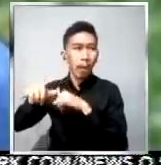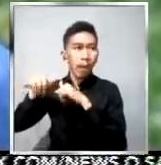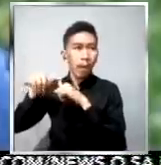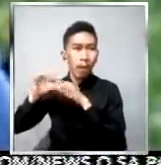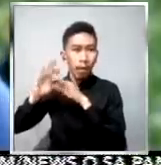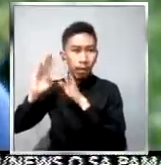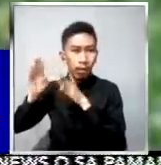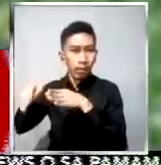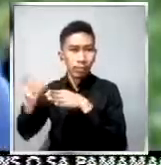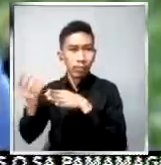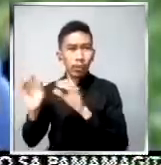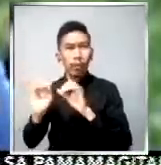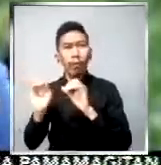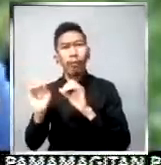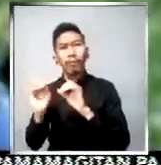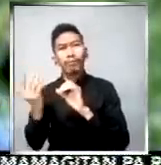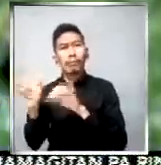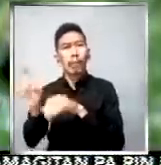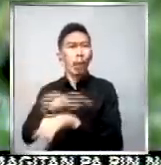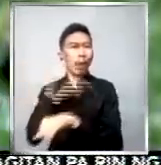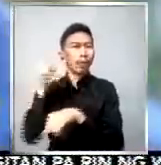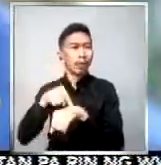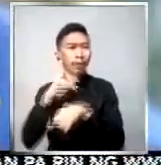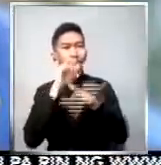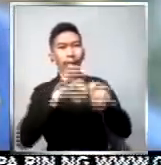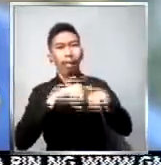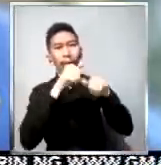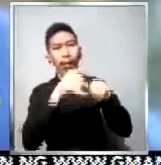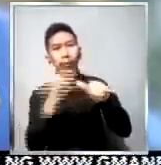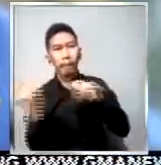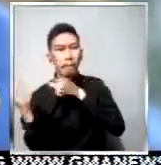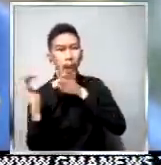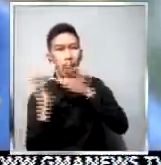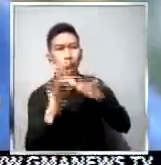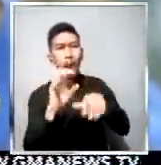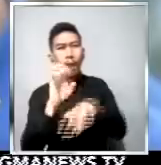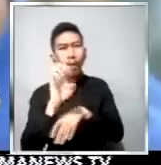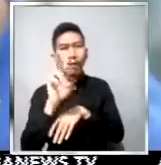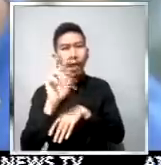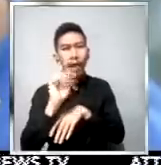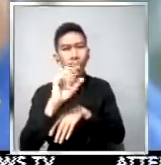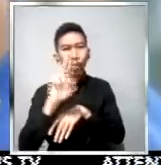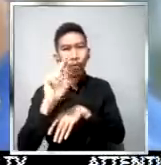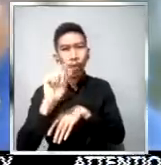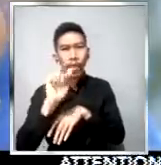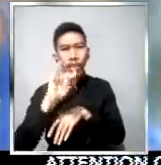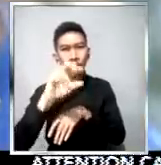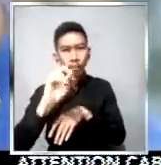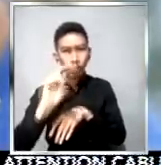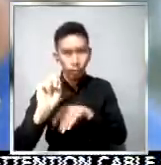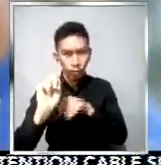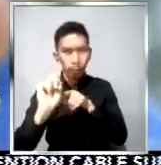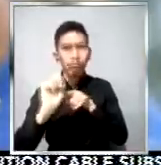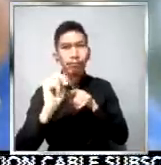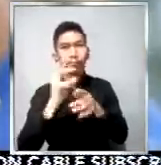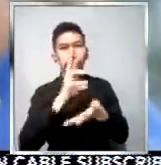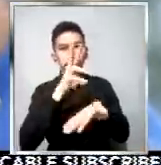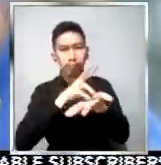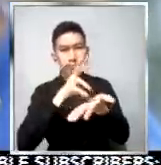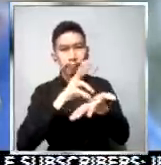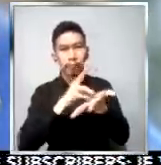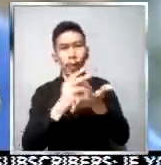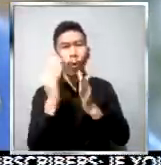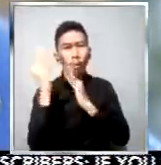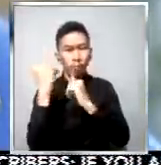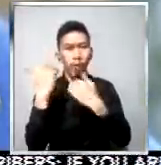multipurpose evacuation center. Sana naman ma'am, magawaan man lamang kami ng drainage na para pag